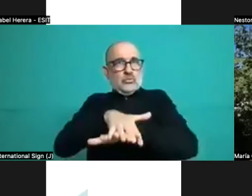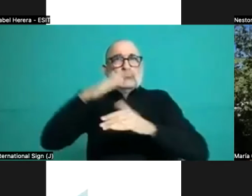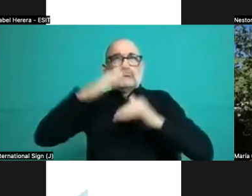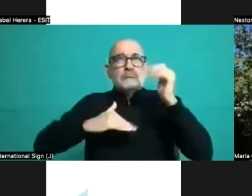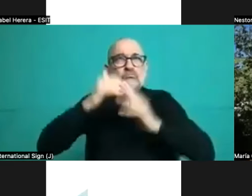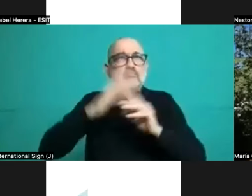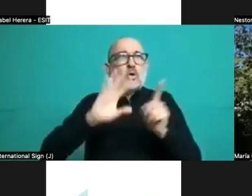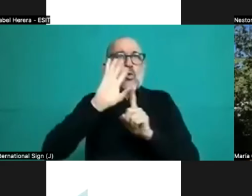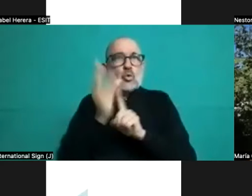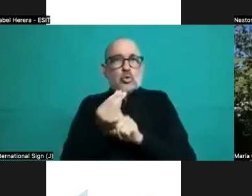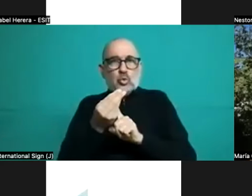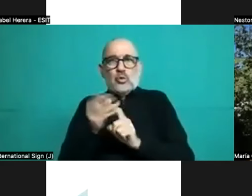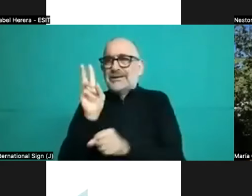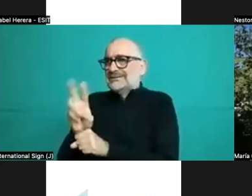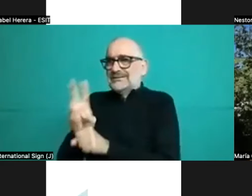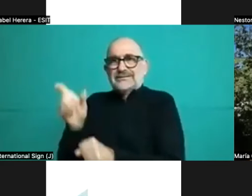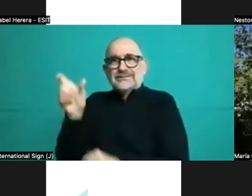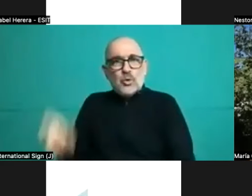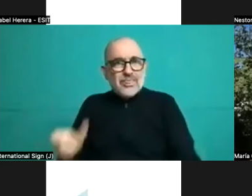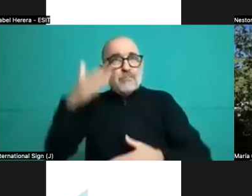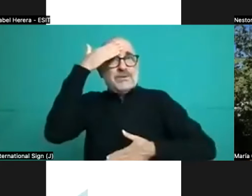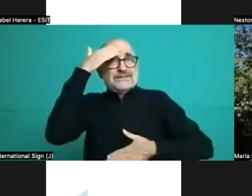J'ai moi-même été un patient